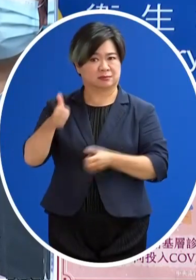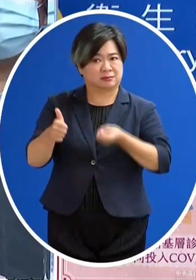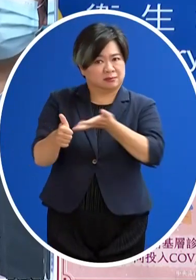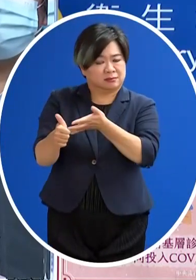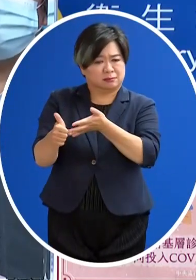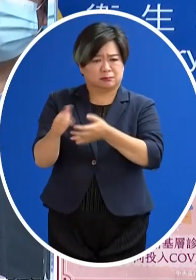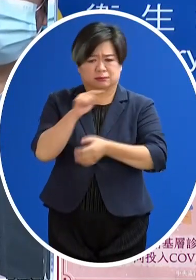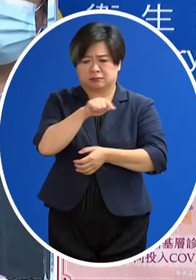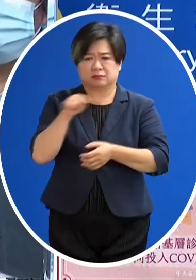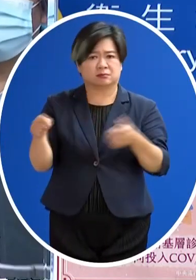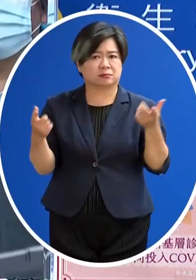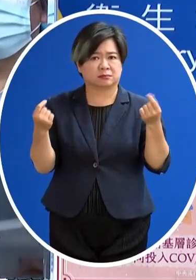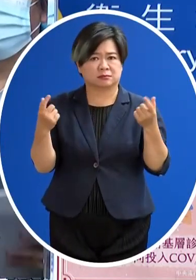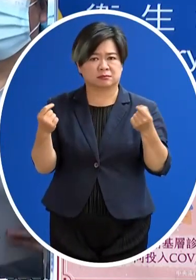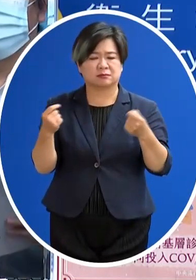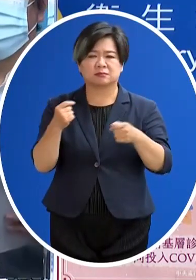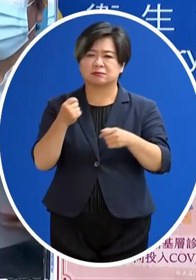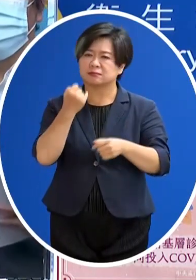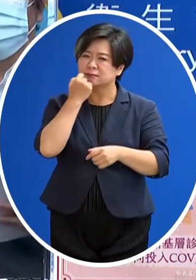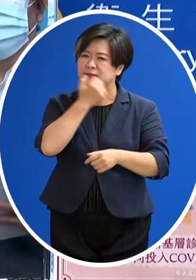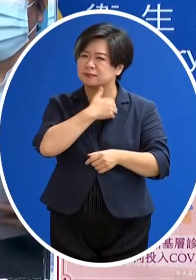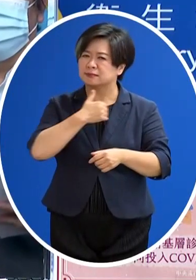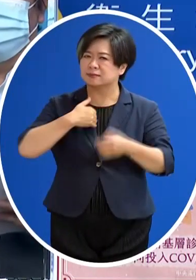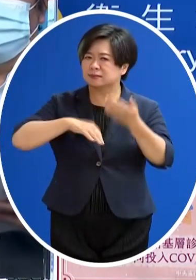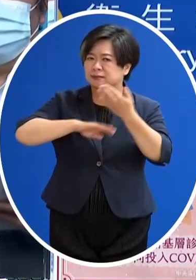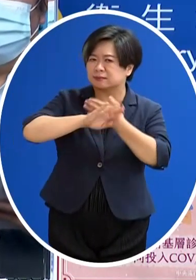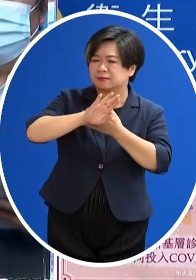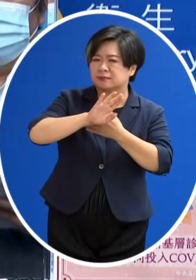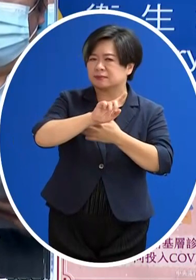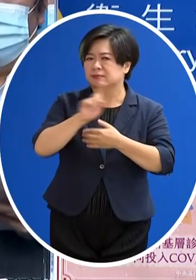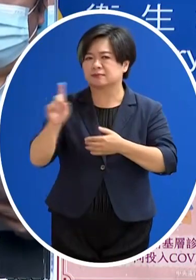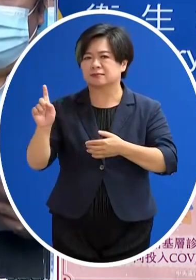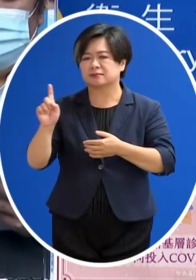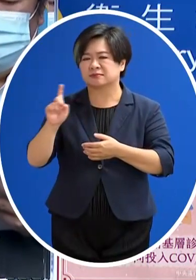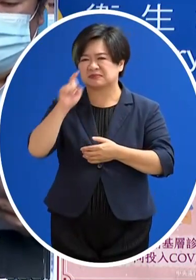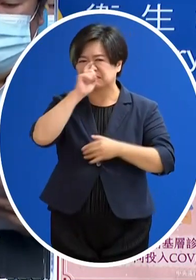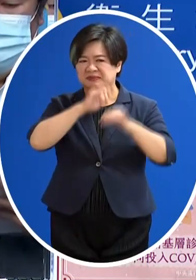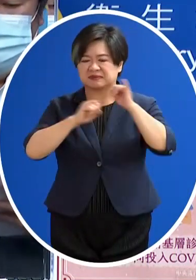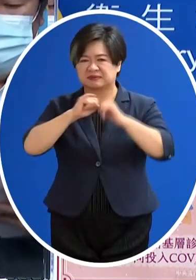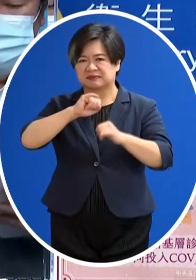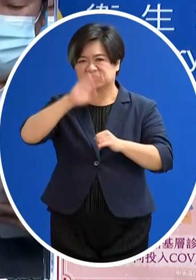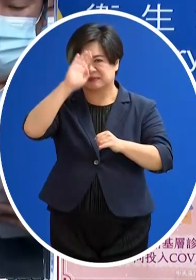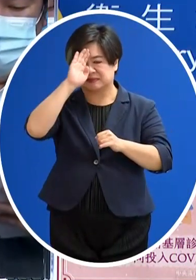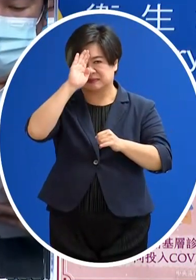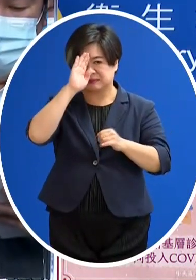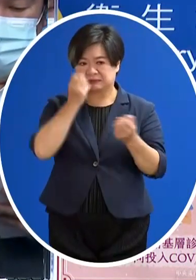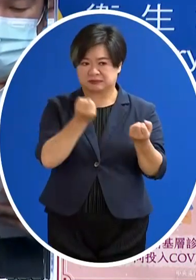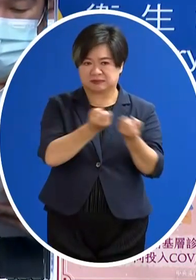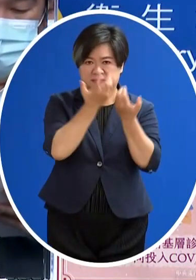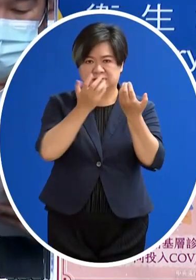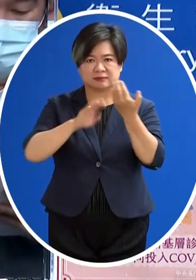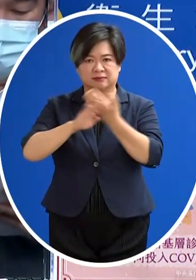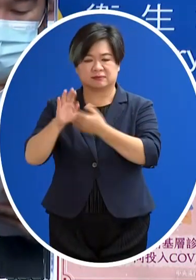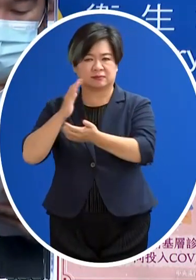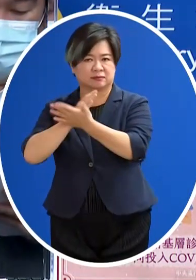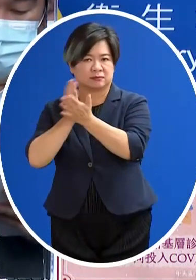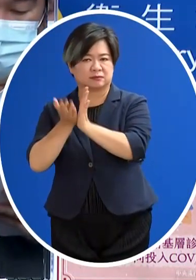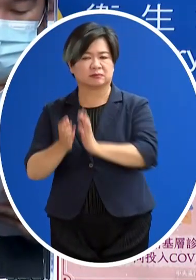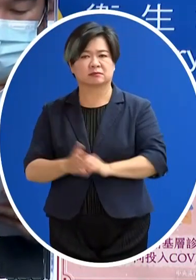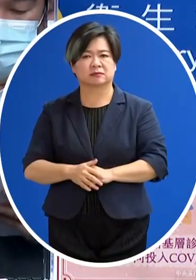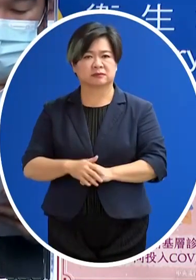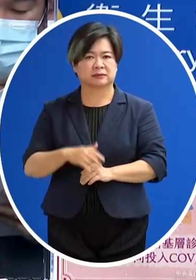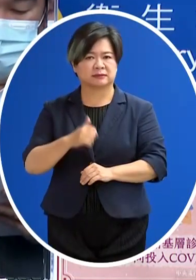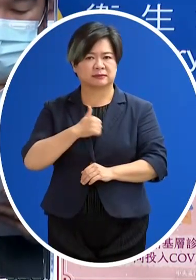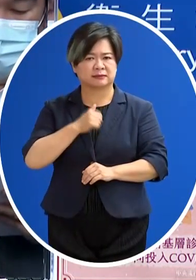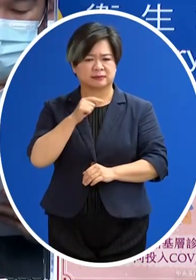他们也有一点点机会是会有其他的，细菌性的感染并发或什么之类的。可是那种细菌性感染